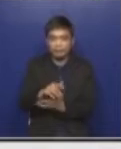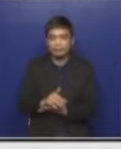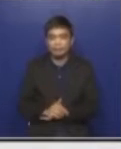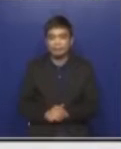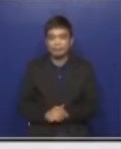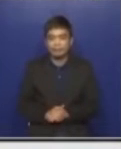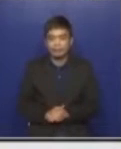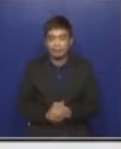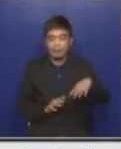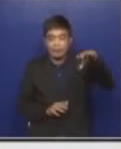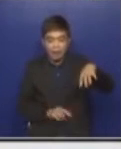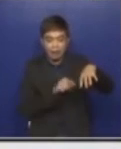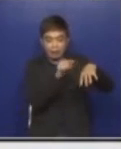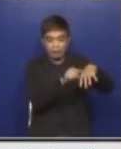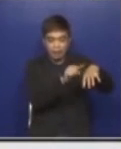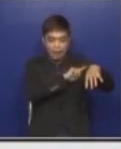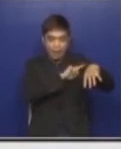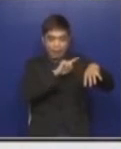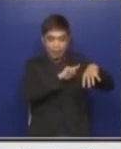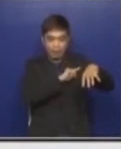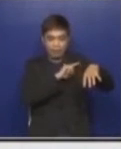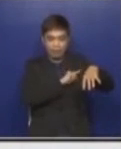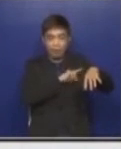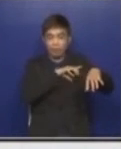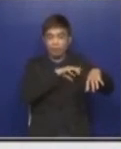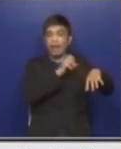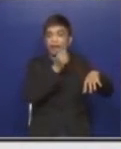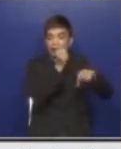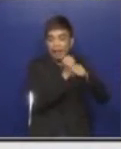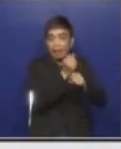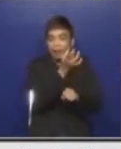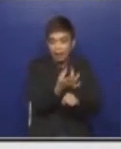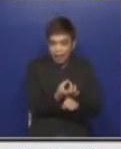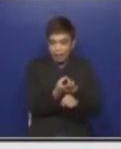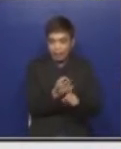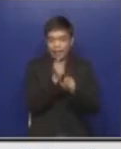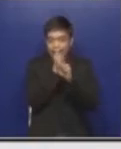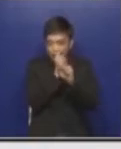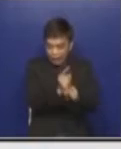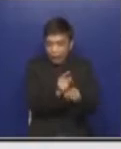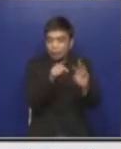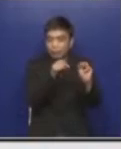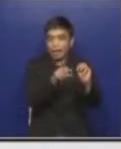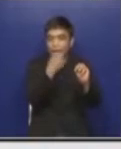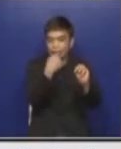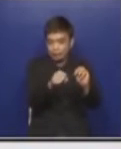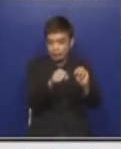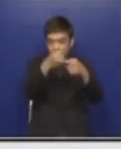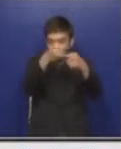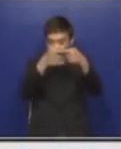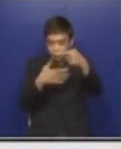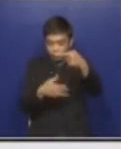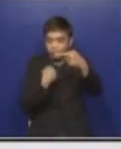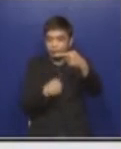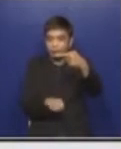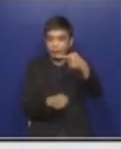ที่และอำนาจของสำนักงานนี้ก็อนุมานได้ว่าเป็นไปตามมาตรา10ครับ10เรื่อง